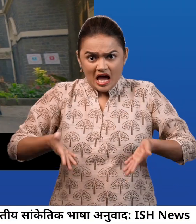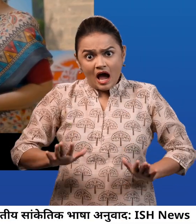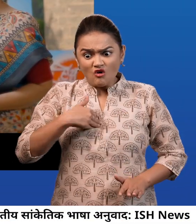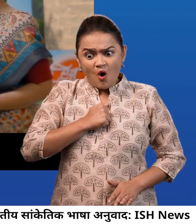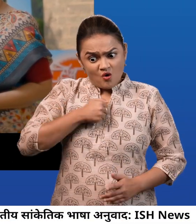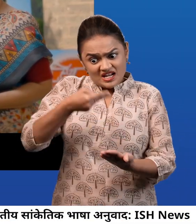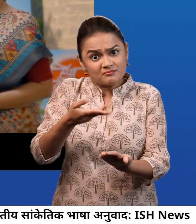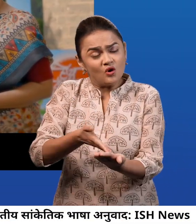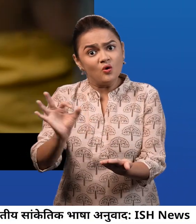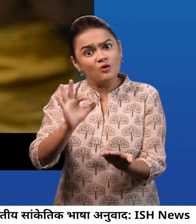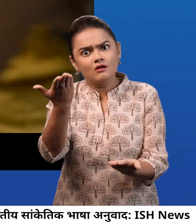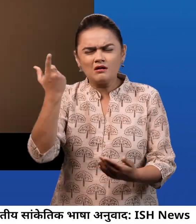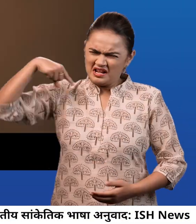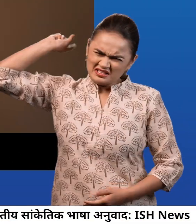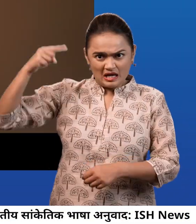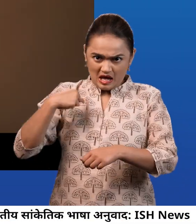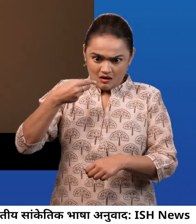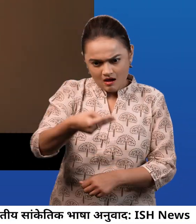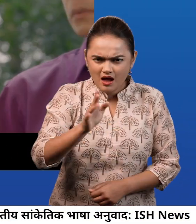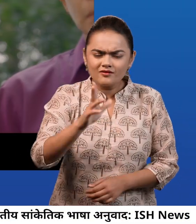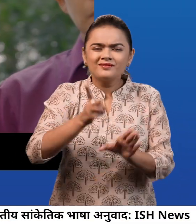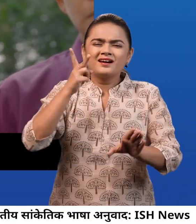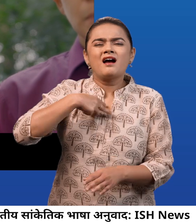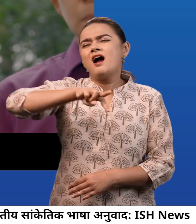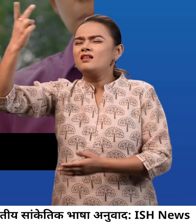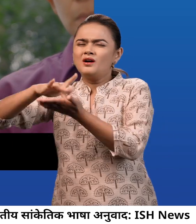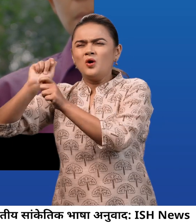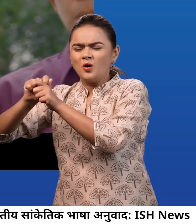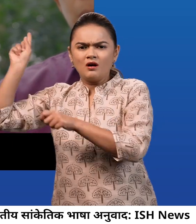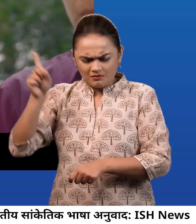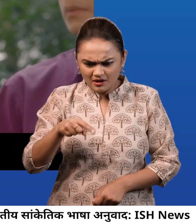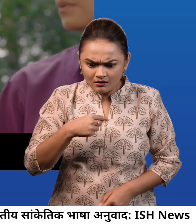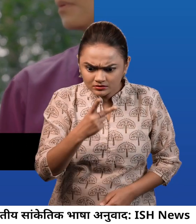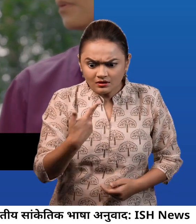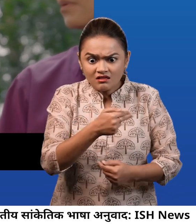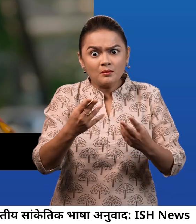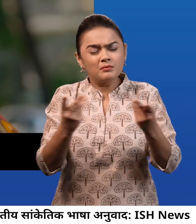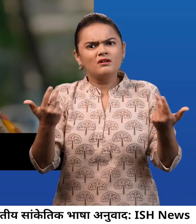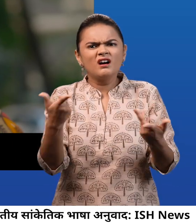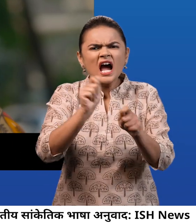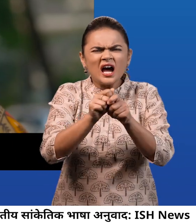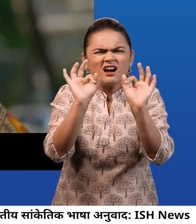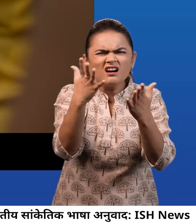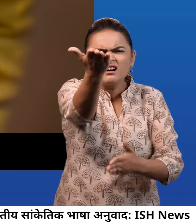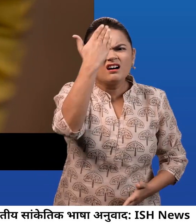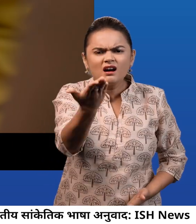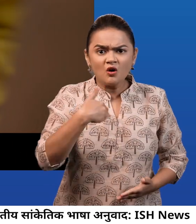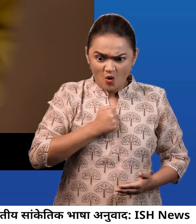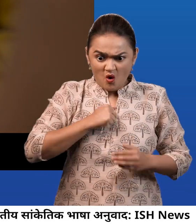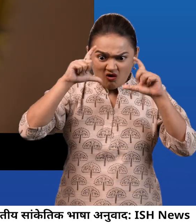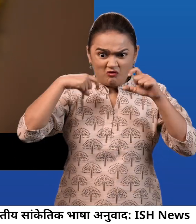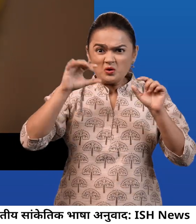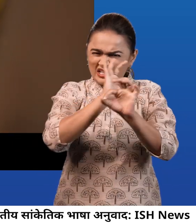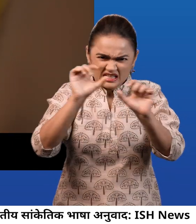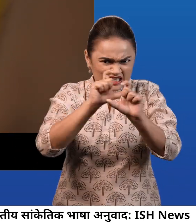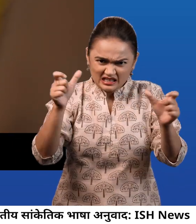इथे राहते तरी सुद्धा माझं यादीत नाव नाही. अहो मागच्या वेळेला माझं नाव होतं, पण 2 वर्ष बाहेर काय गेलो तर लगेच तुम्ही यादीतून माझं नावच काढलं. काय कामं करता हो तुम्ही? एक तर